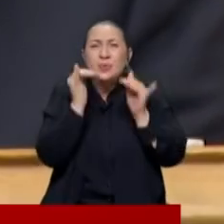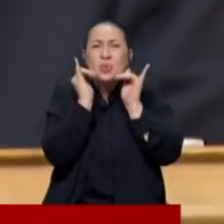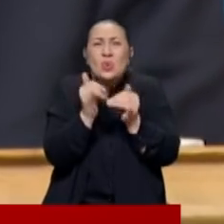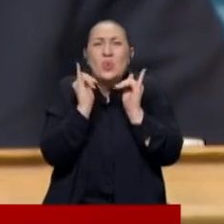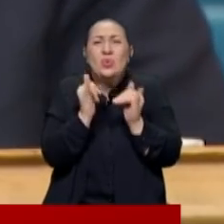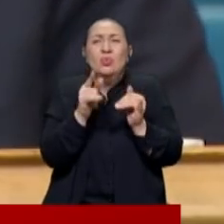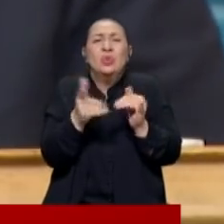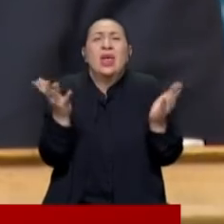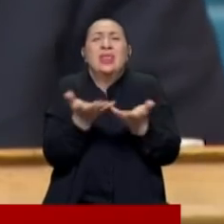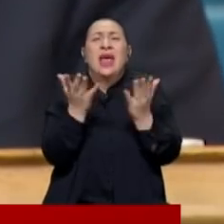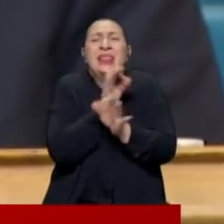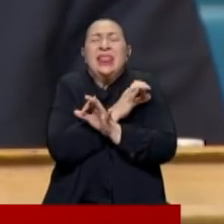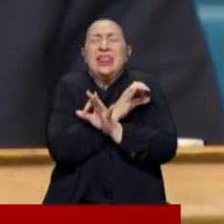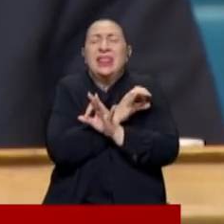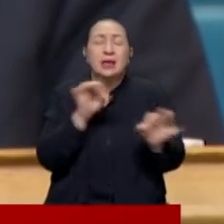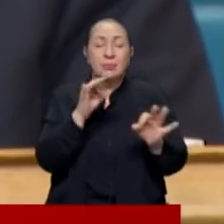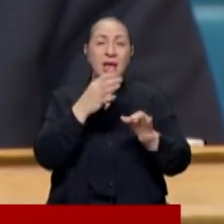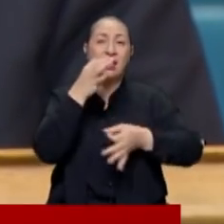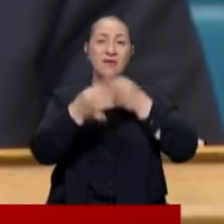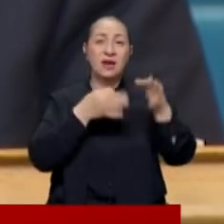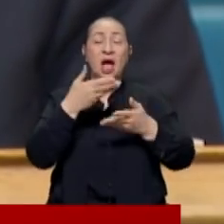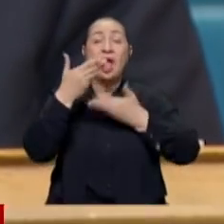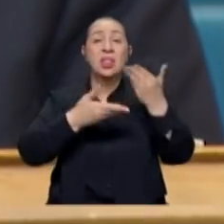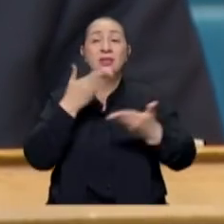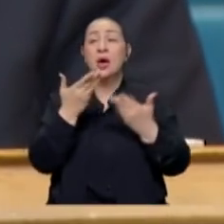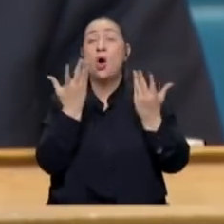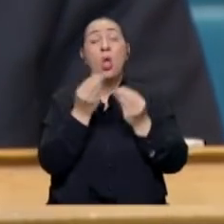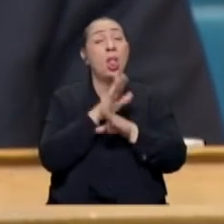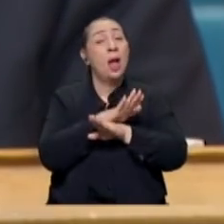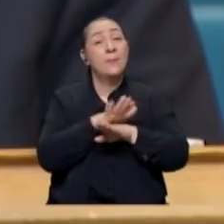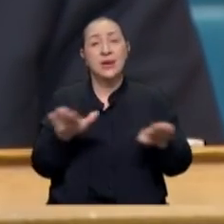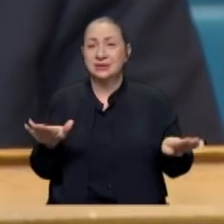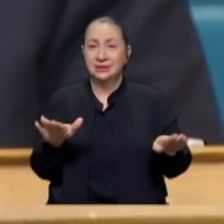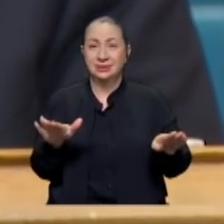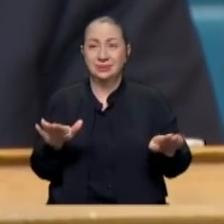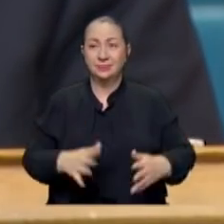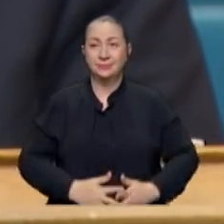ucubeliğinin bundan daha net bir ifadesi ve tarifi olamaz.